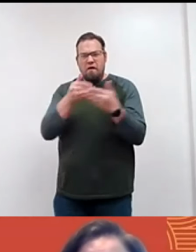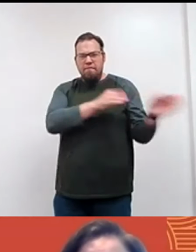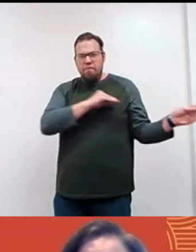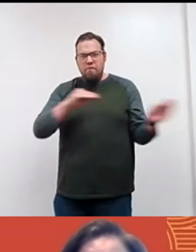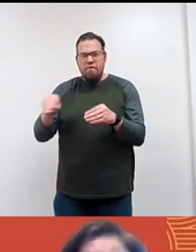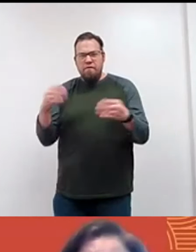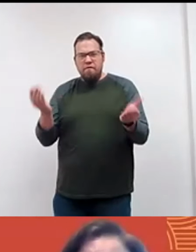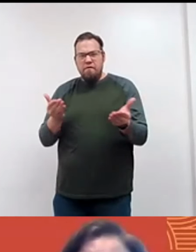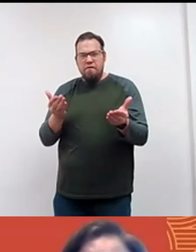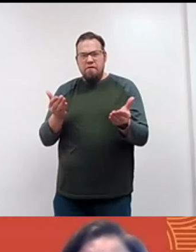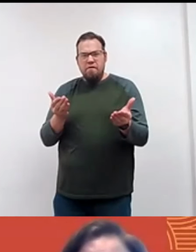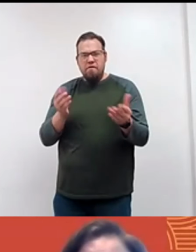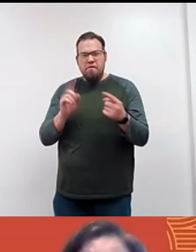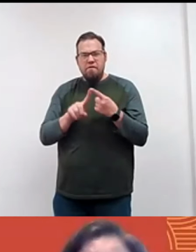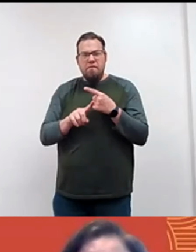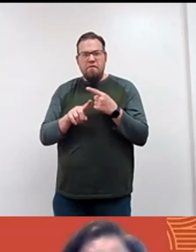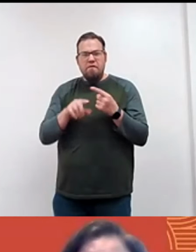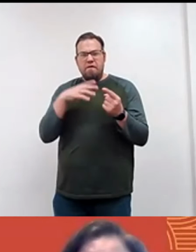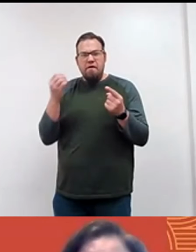ونحن جميعا مهاجرين.